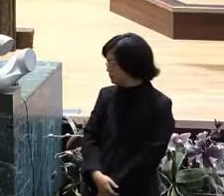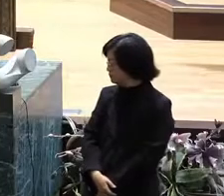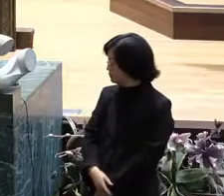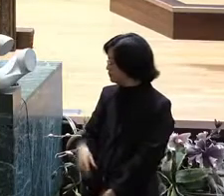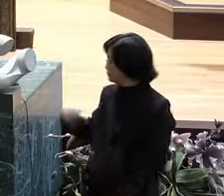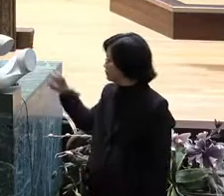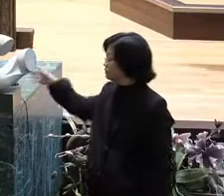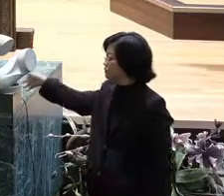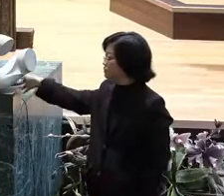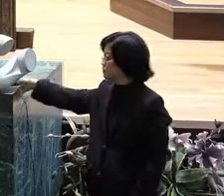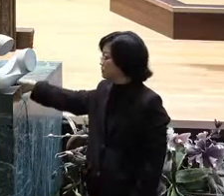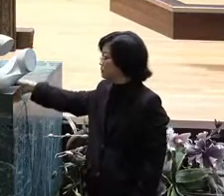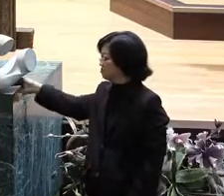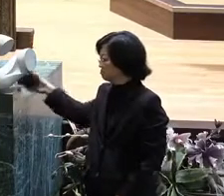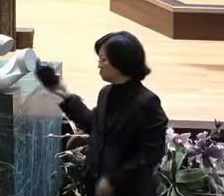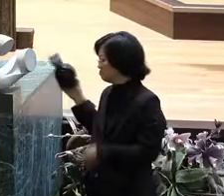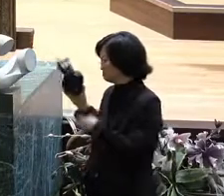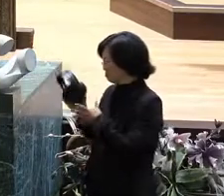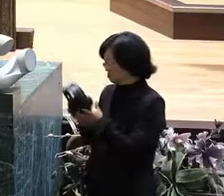那我先。